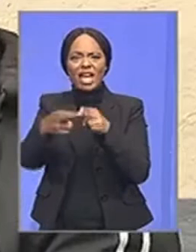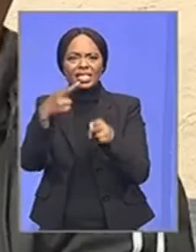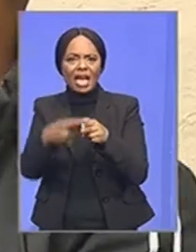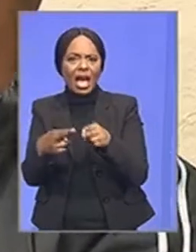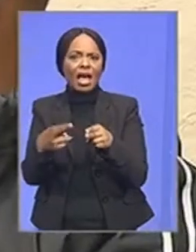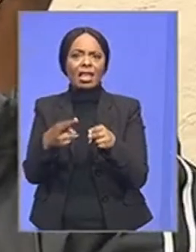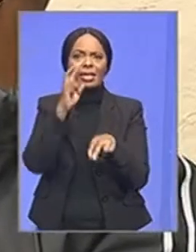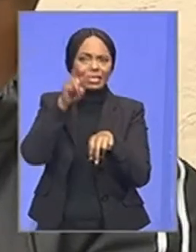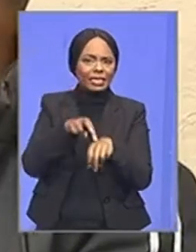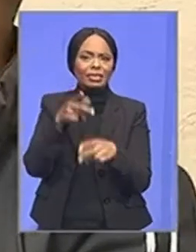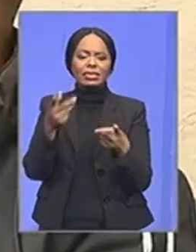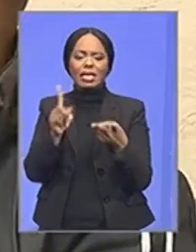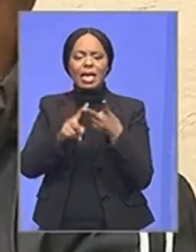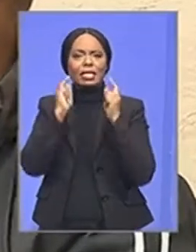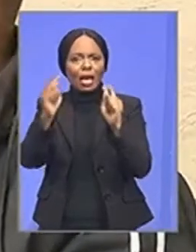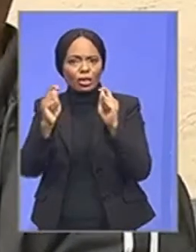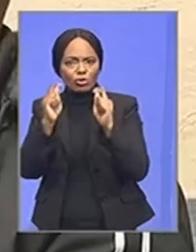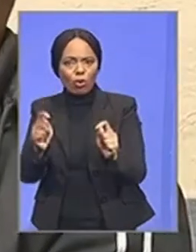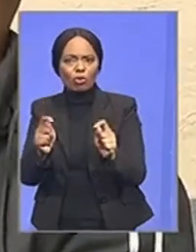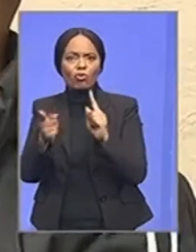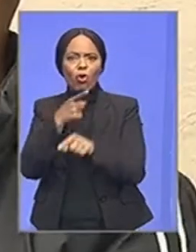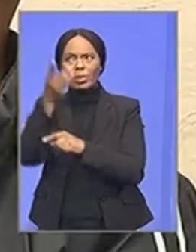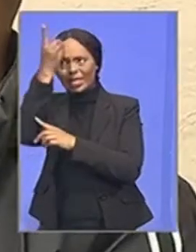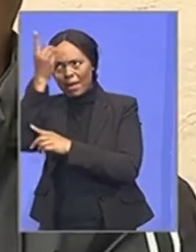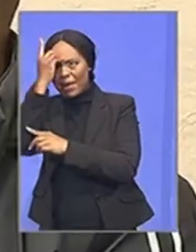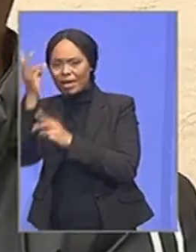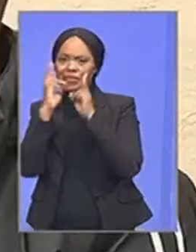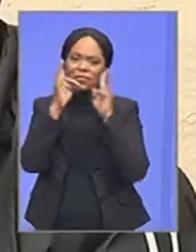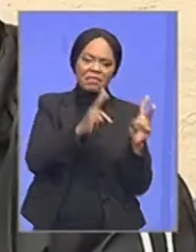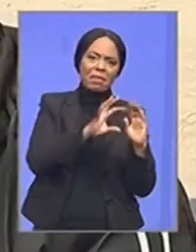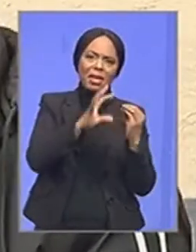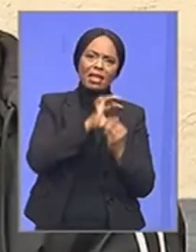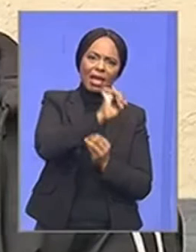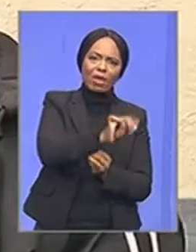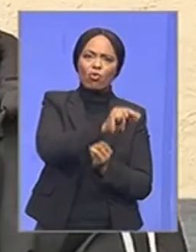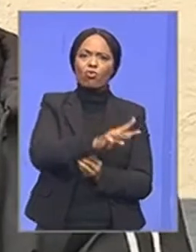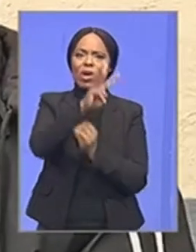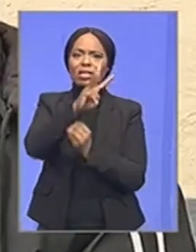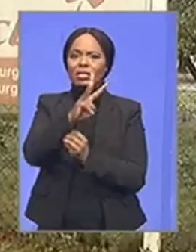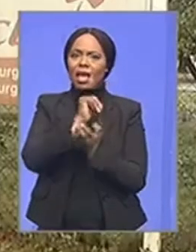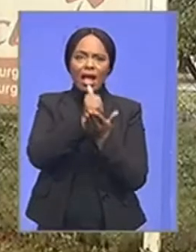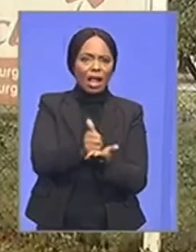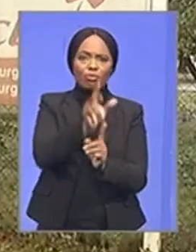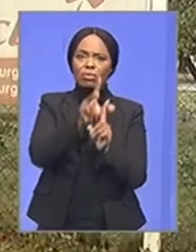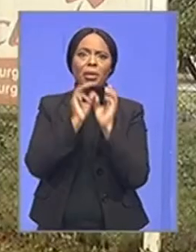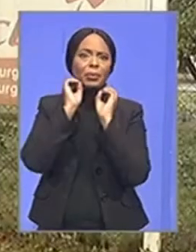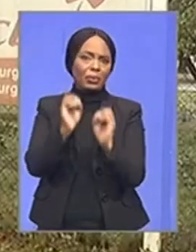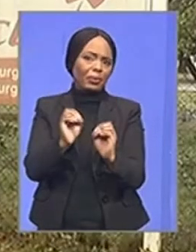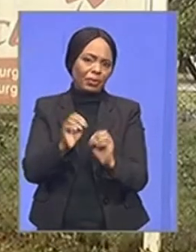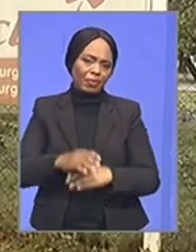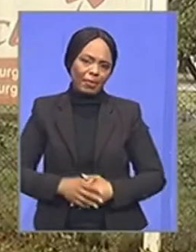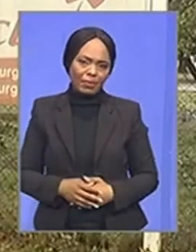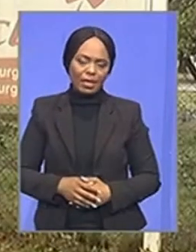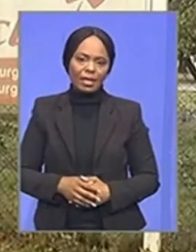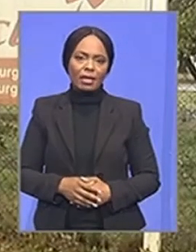and issue ya go rent transport go tseng ko Durban go tla go checka ba lelapa le ba masika ga ba batla go tla mo gae. COSATU mo profenseng ya re